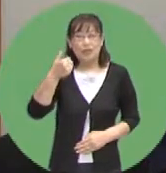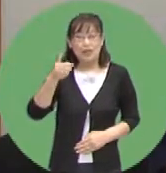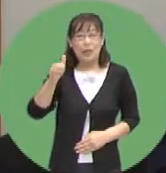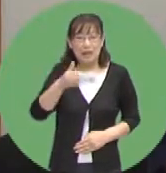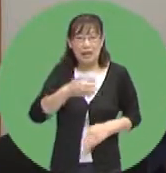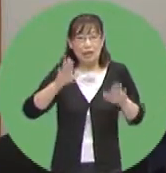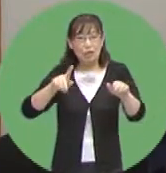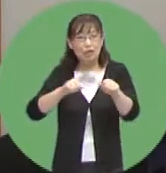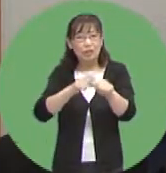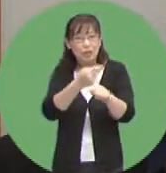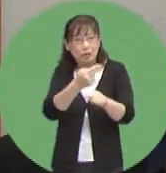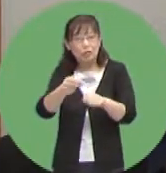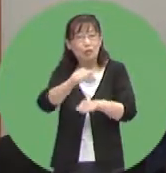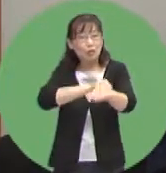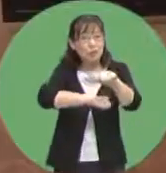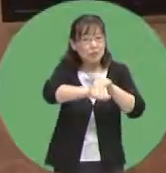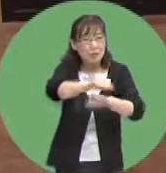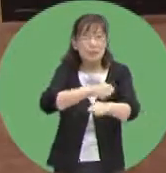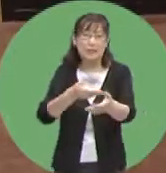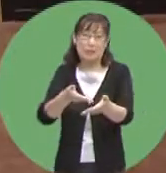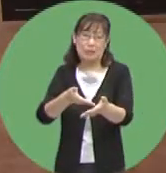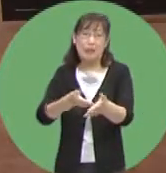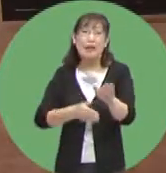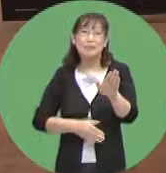度の取り組みについて説明がありました。